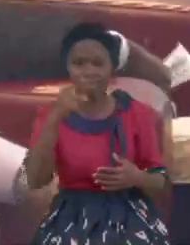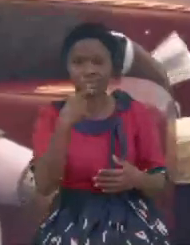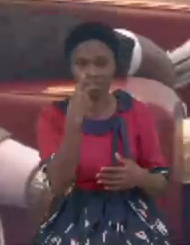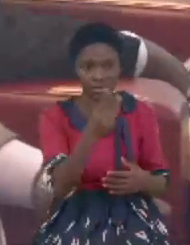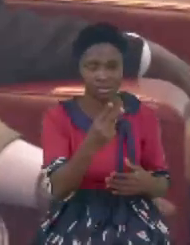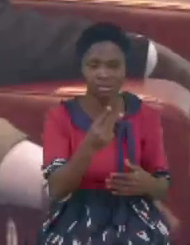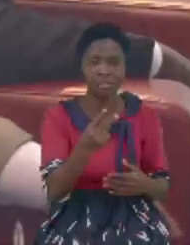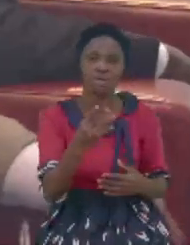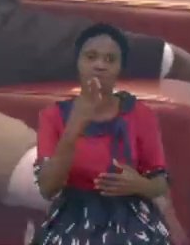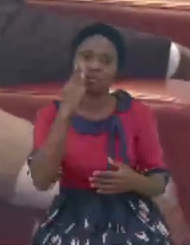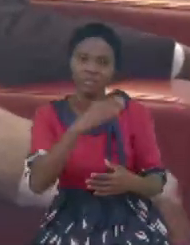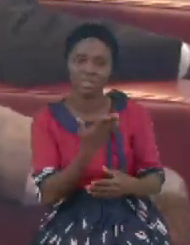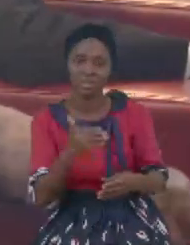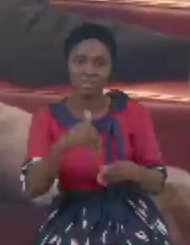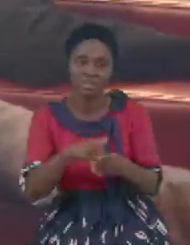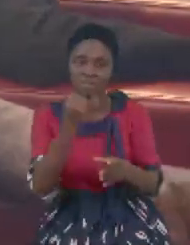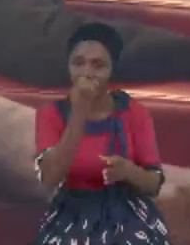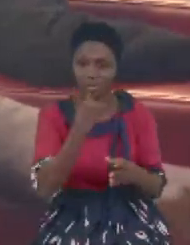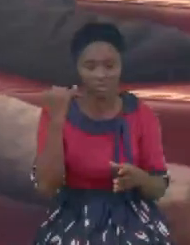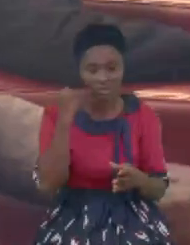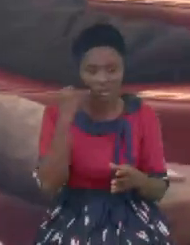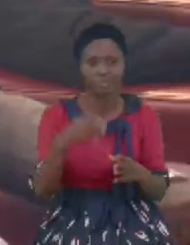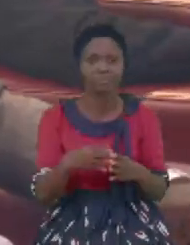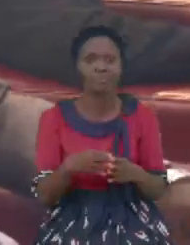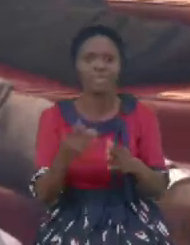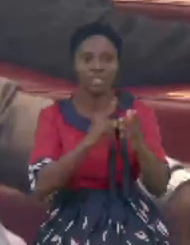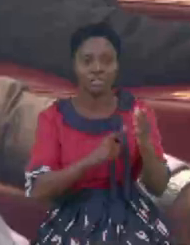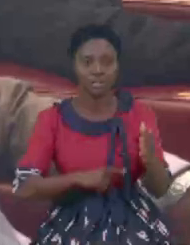est son roi, l'objet de son allégresse.